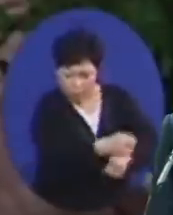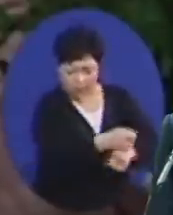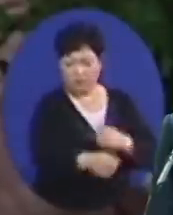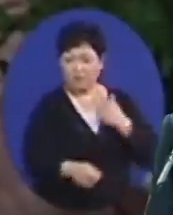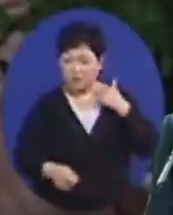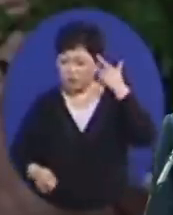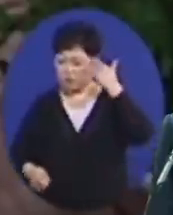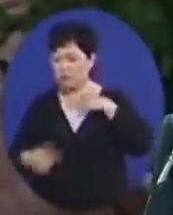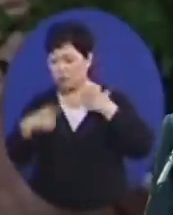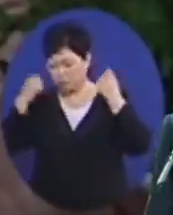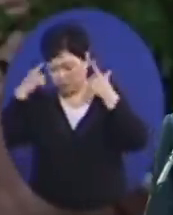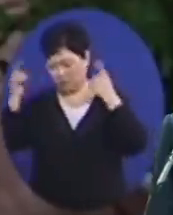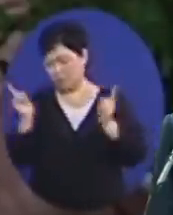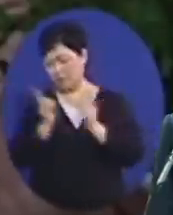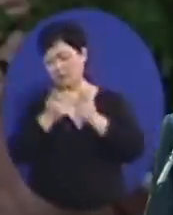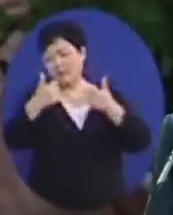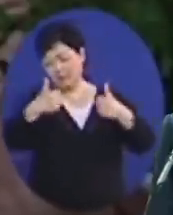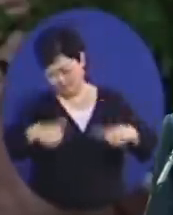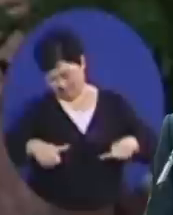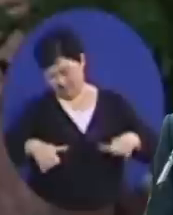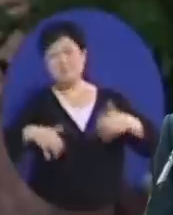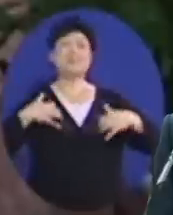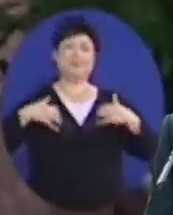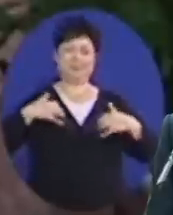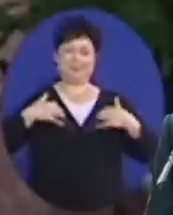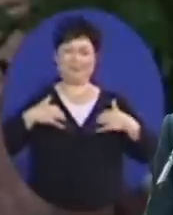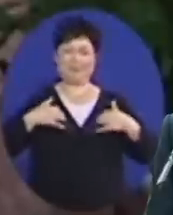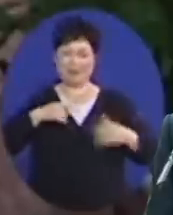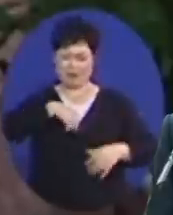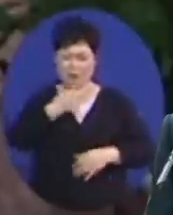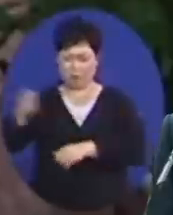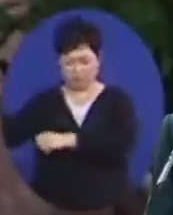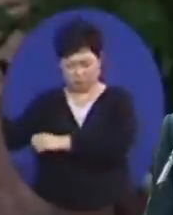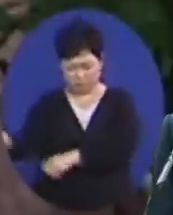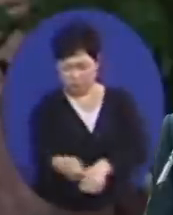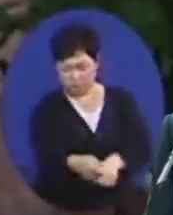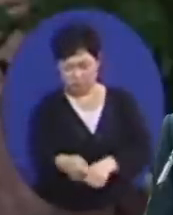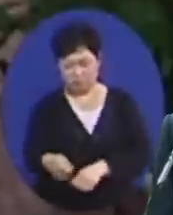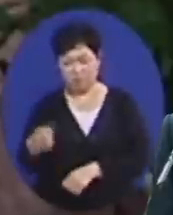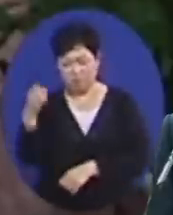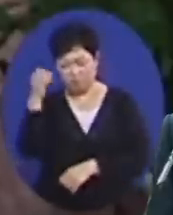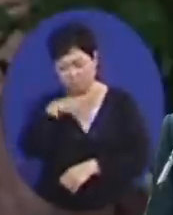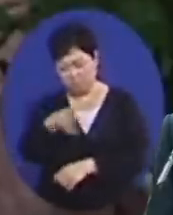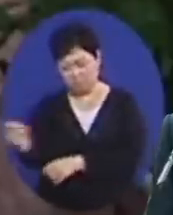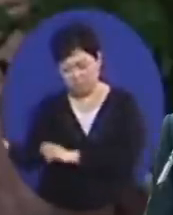만나서 인사를 하면 그렇게 반가워할 수가 없어요. 혼자서 골프를 툭툭 치면서